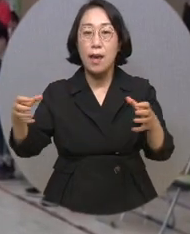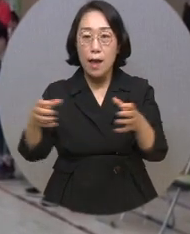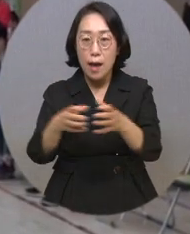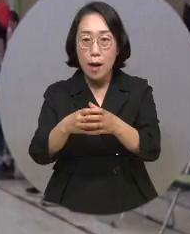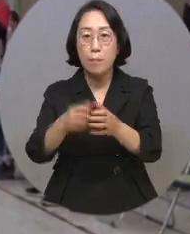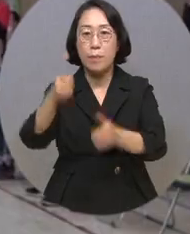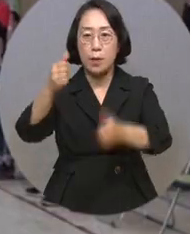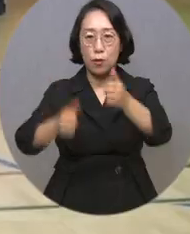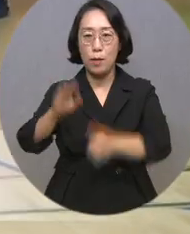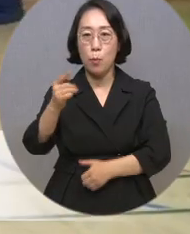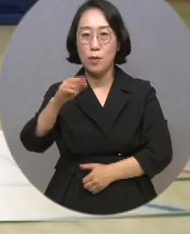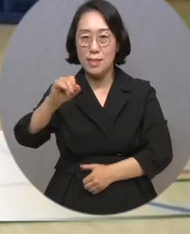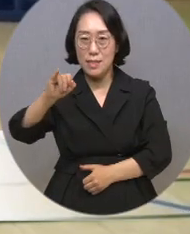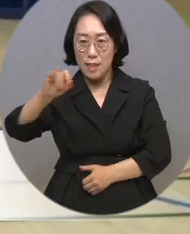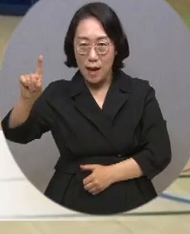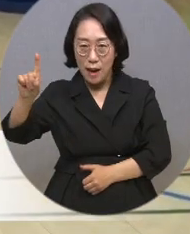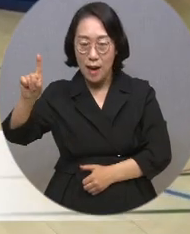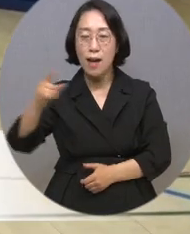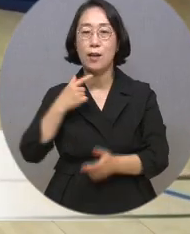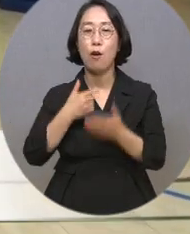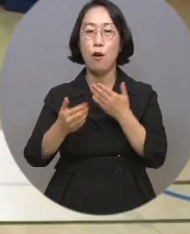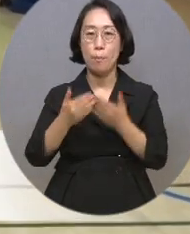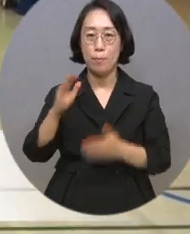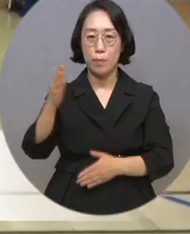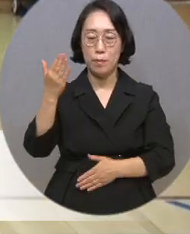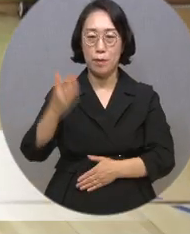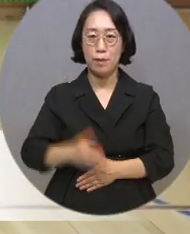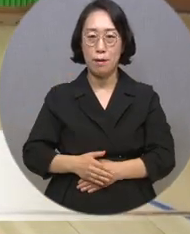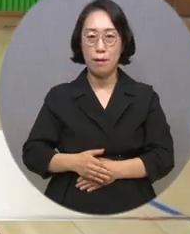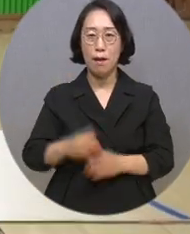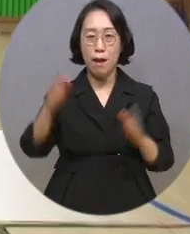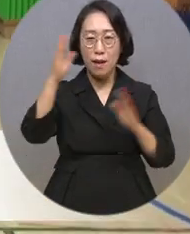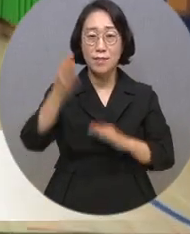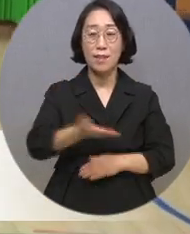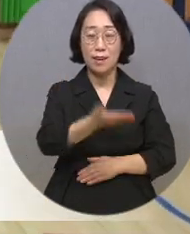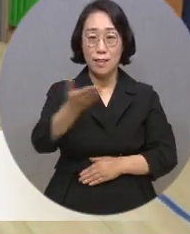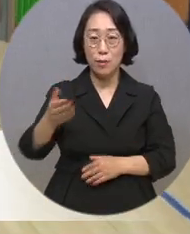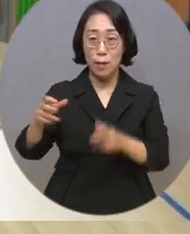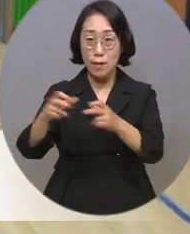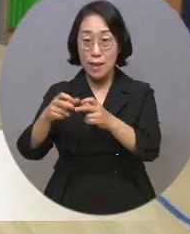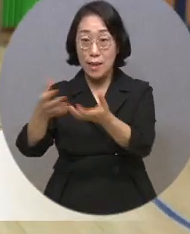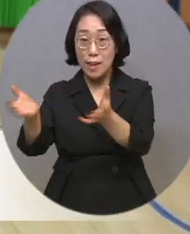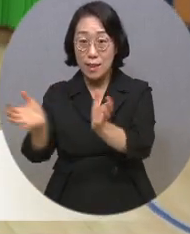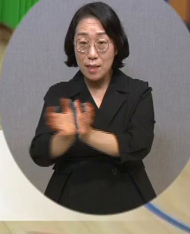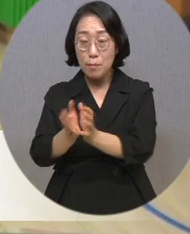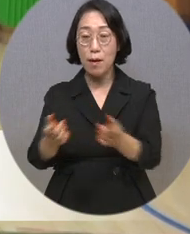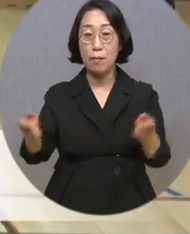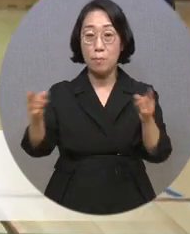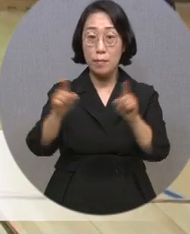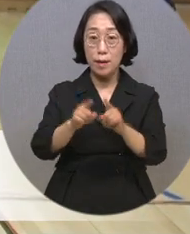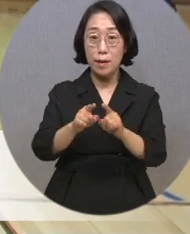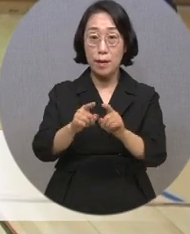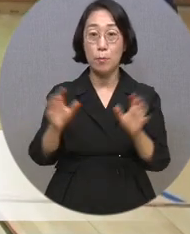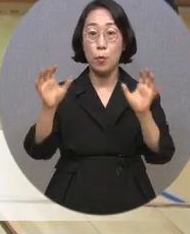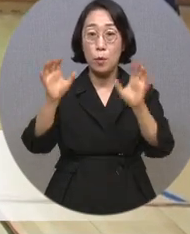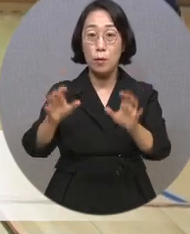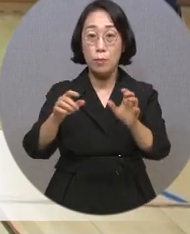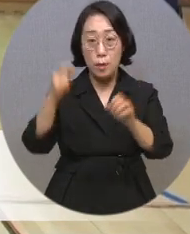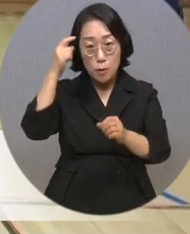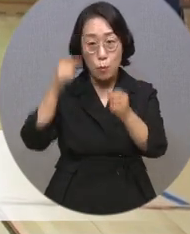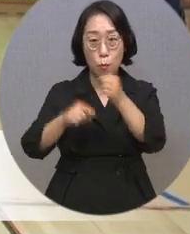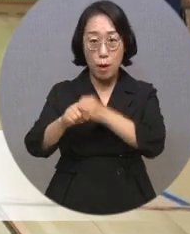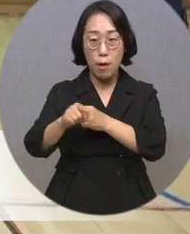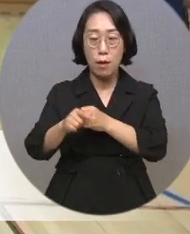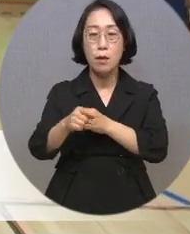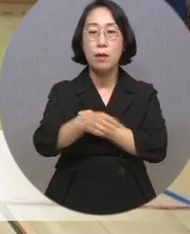경기가 있었습니다. 오늘 이렇게 초등학교 친구들과 장애인 팀과 같이 보치아를 하게 된 계기는 우리 초등학생